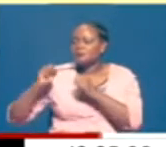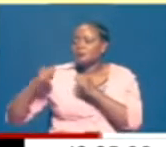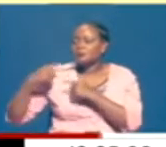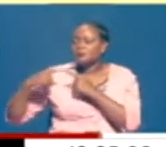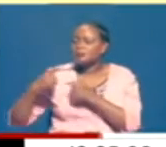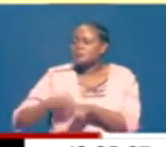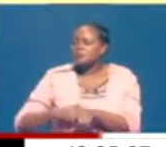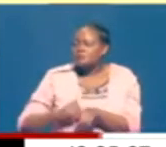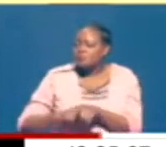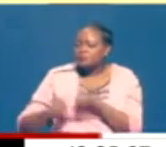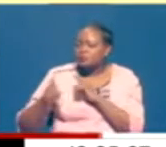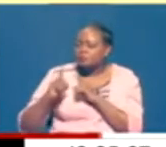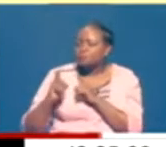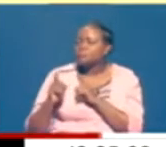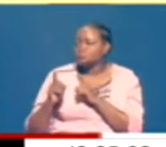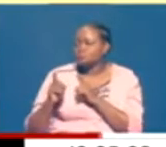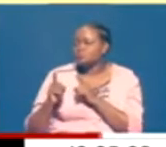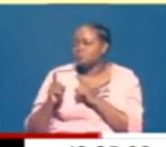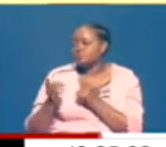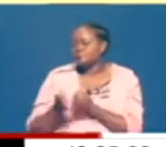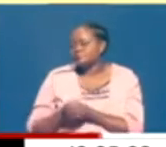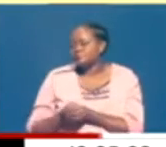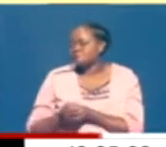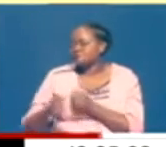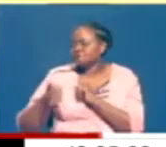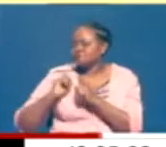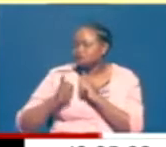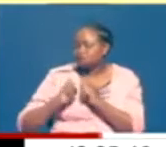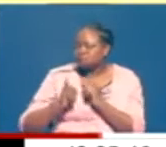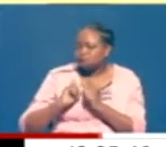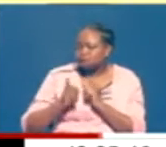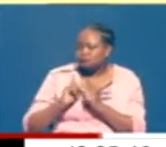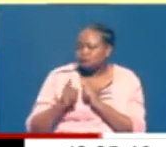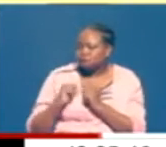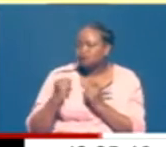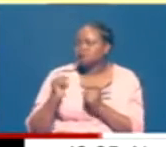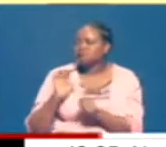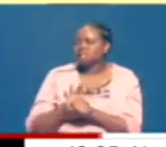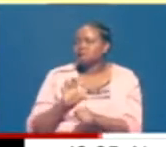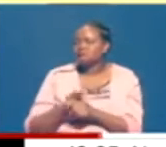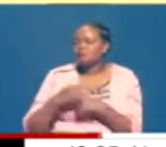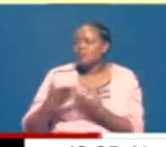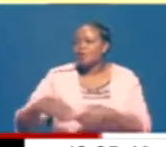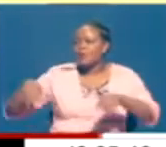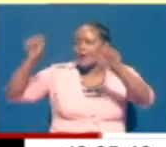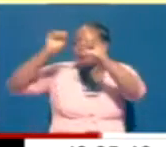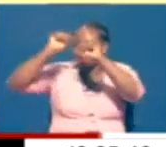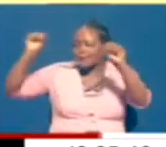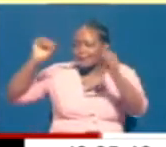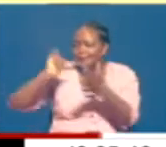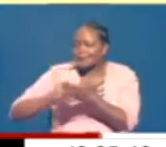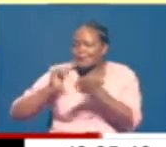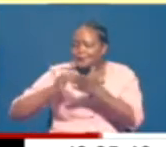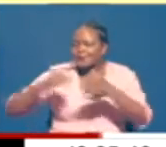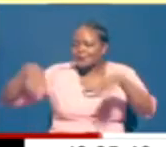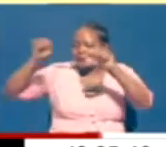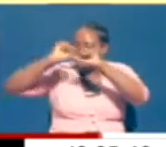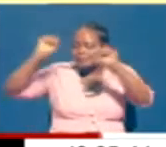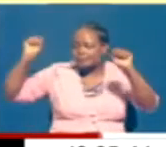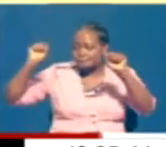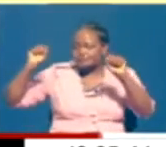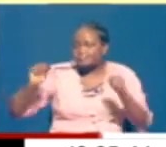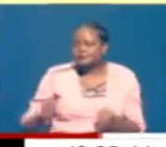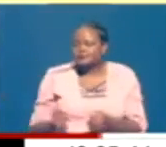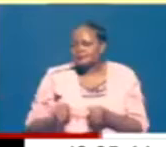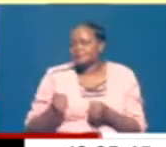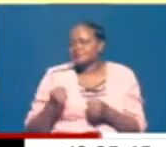alikuwa akizungumza sana kuhusu raisi, kusema kwamba rais na